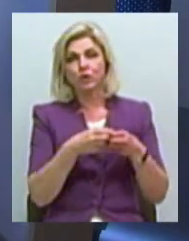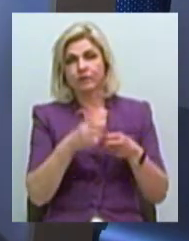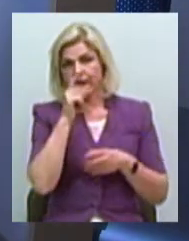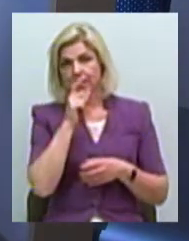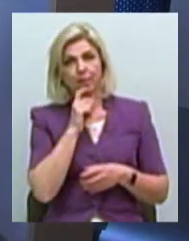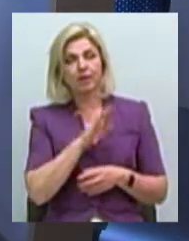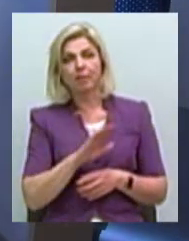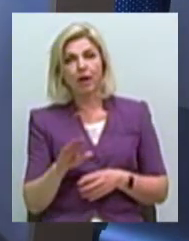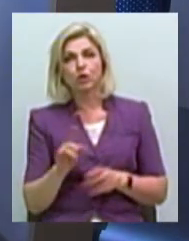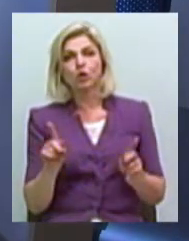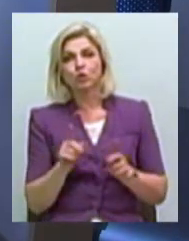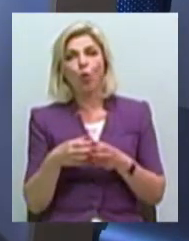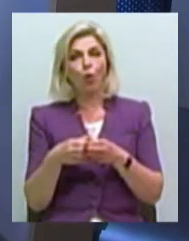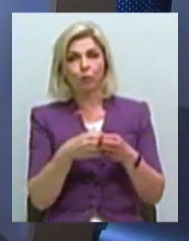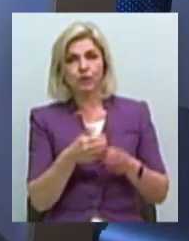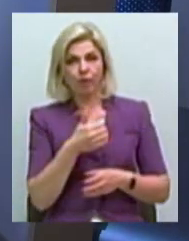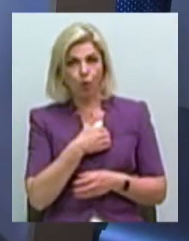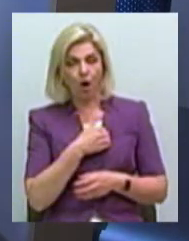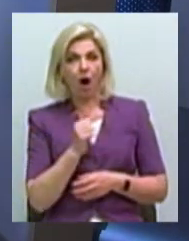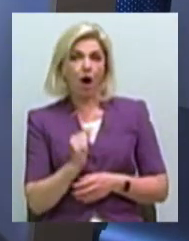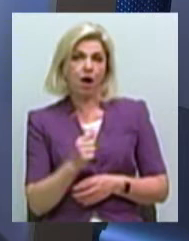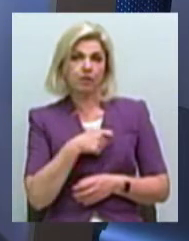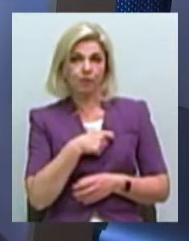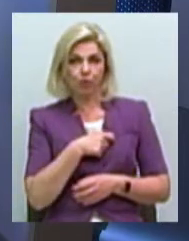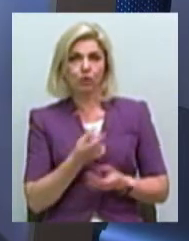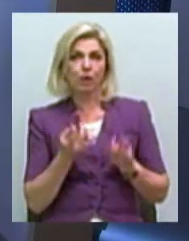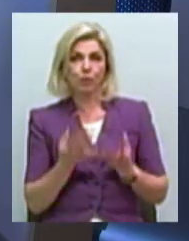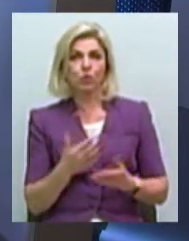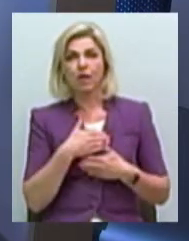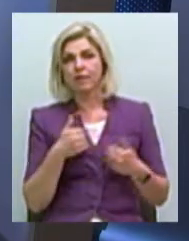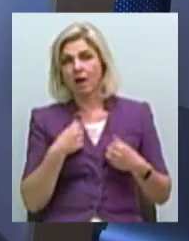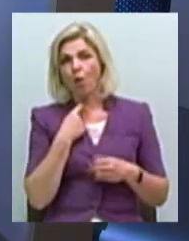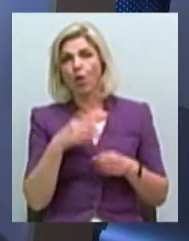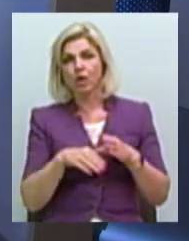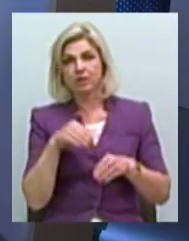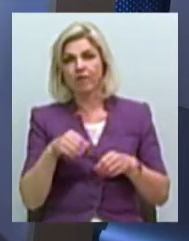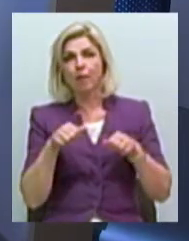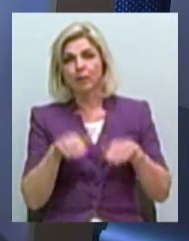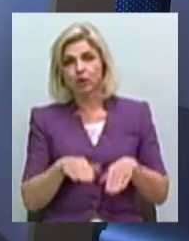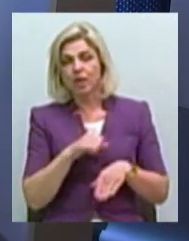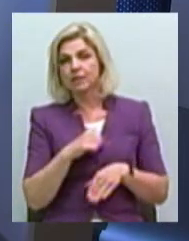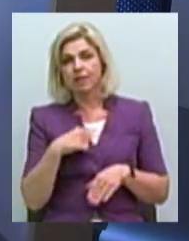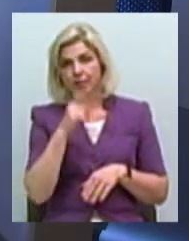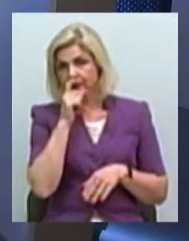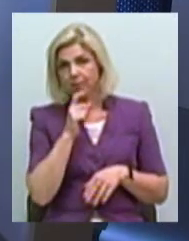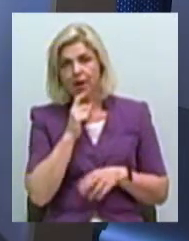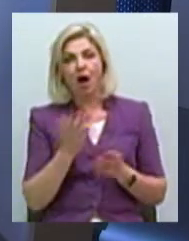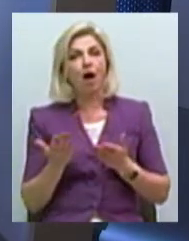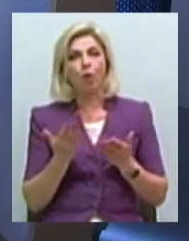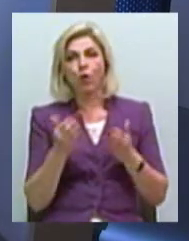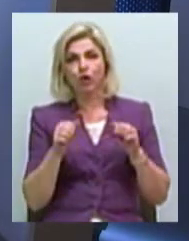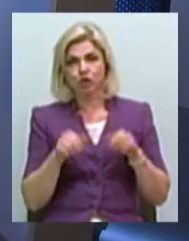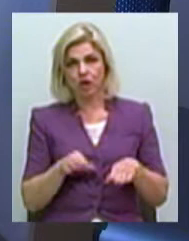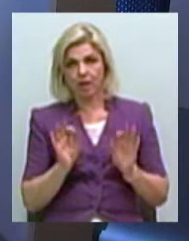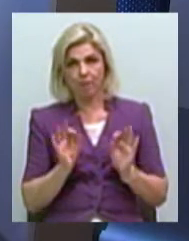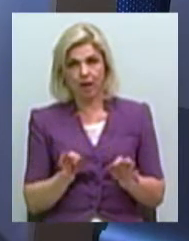понимает, что общество хочет, и депутаты просто, мне кажется, не хотят голосовать, принимать решения, они сами не понимают, какое решение правильное.